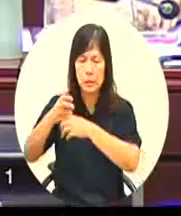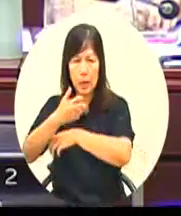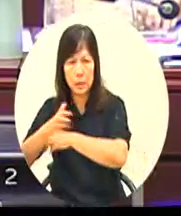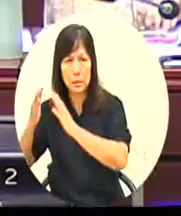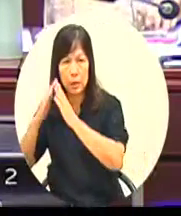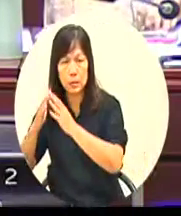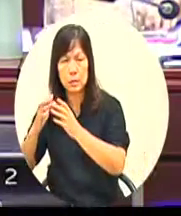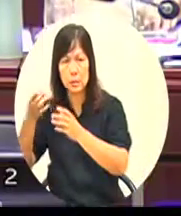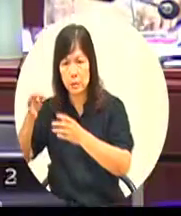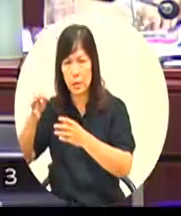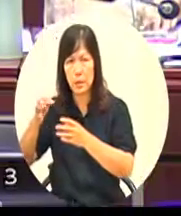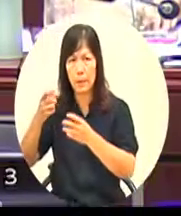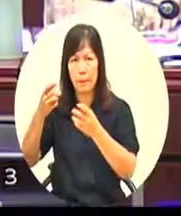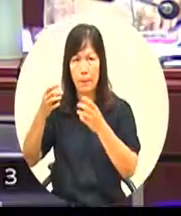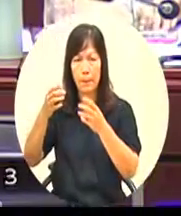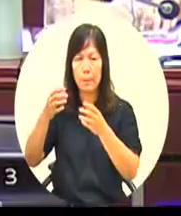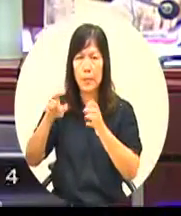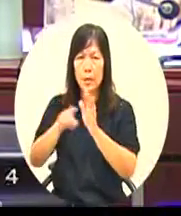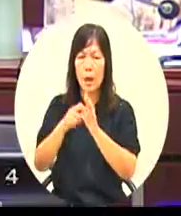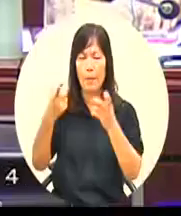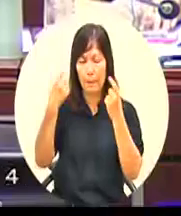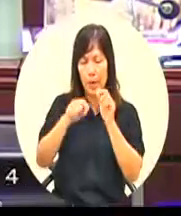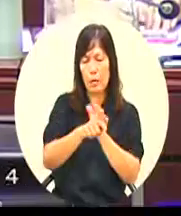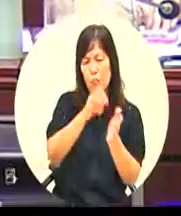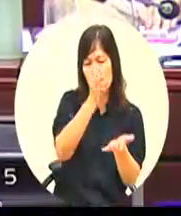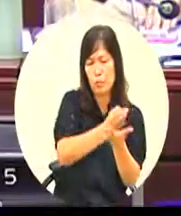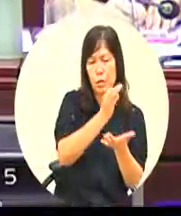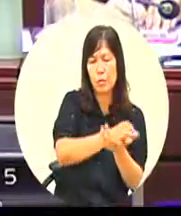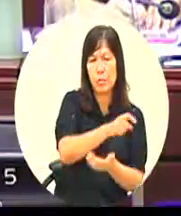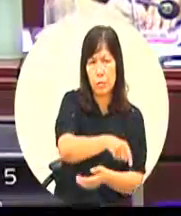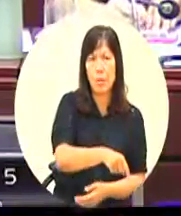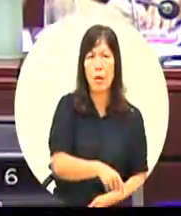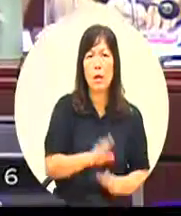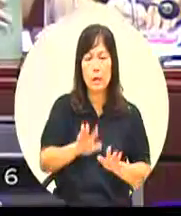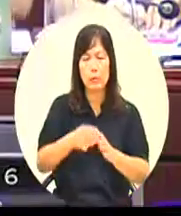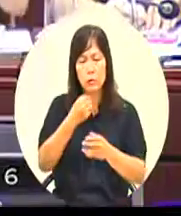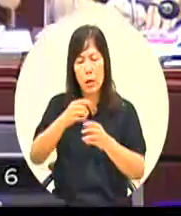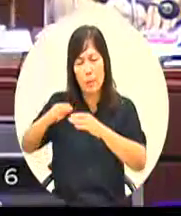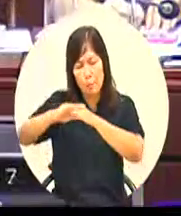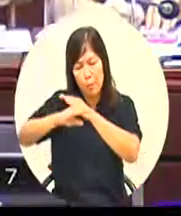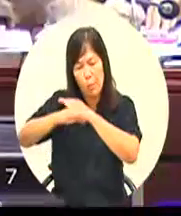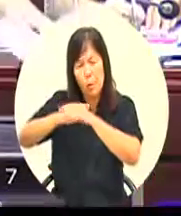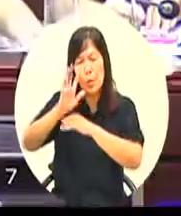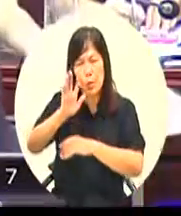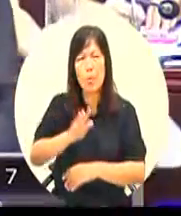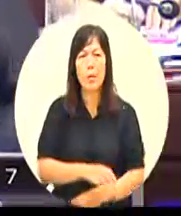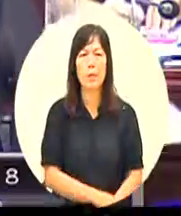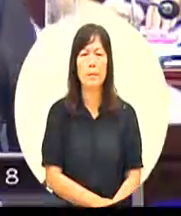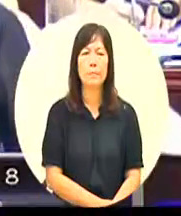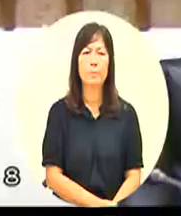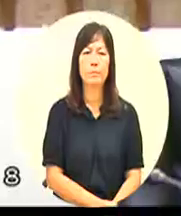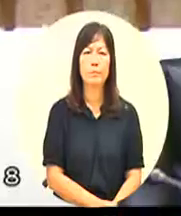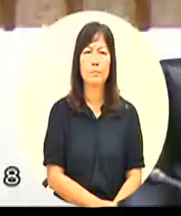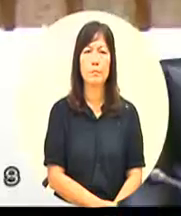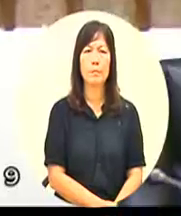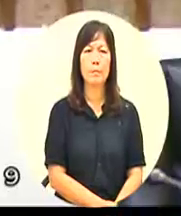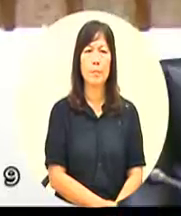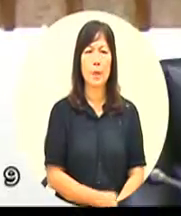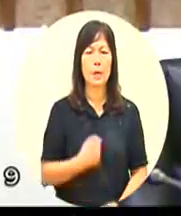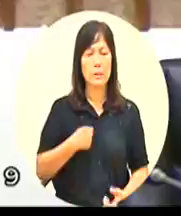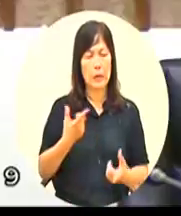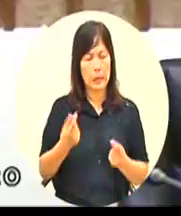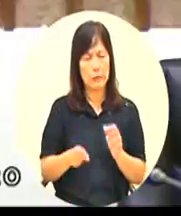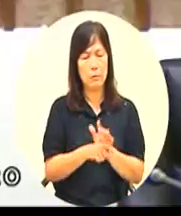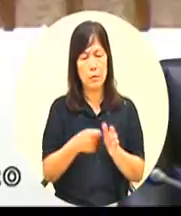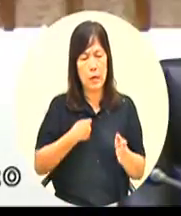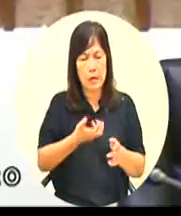收费标准，其实我们原来的价格是比较低的了，那现在比较合理了。 谢谢局长，局长你请坐，因为我也是觉得之